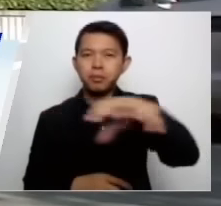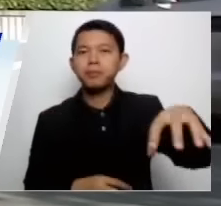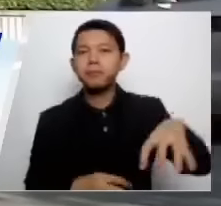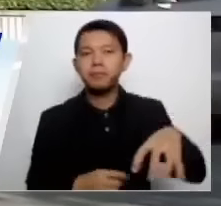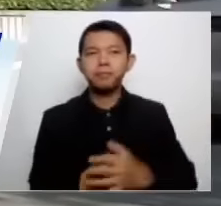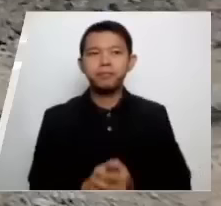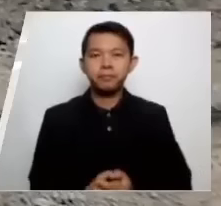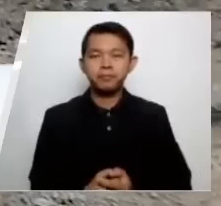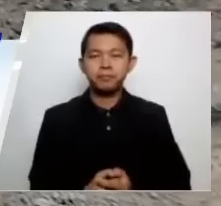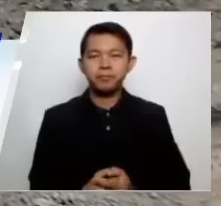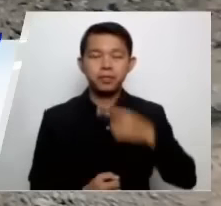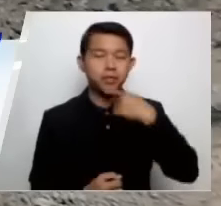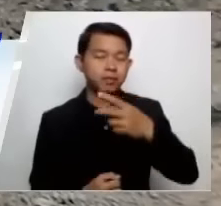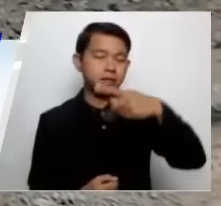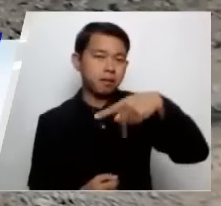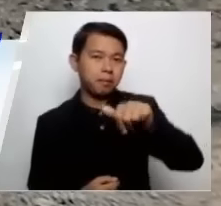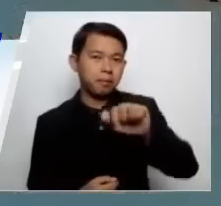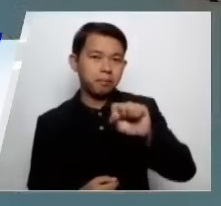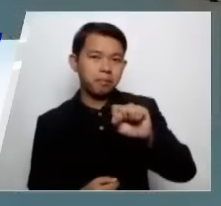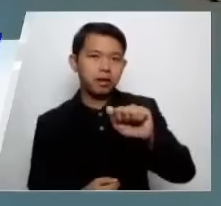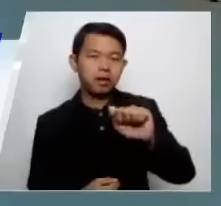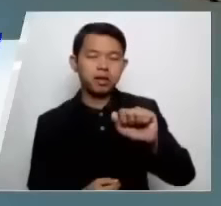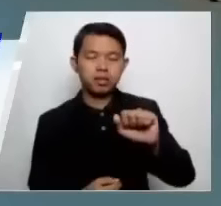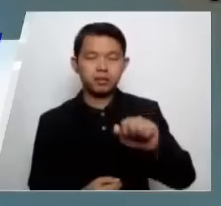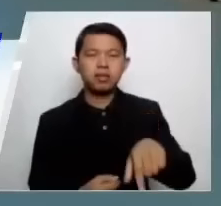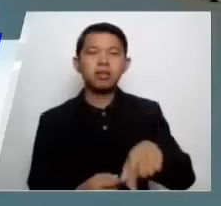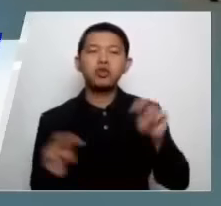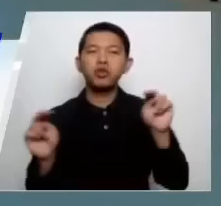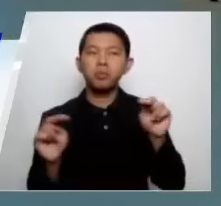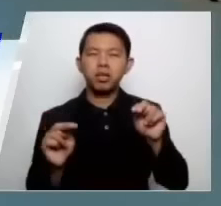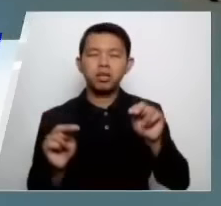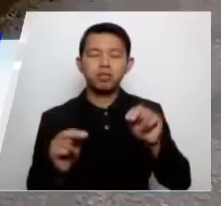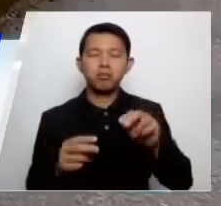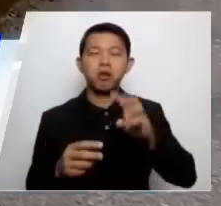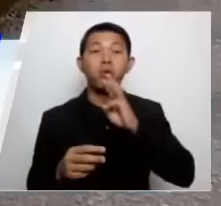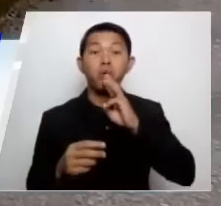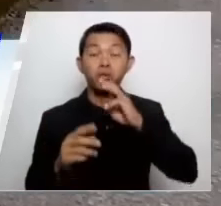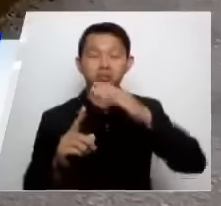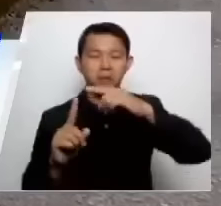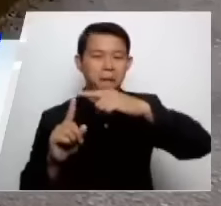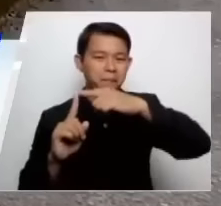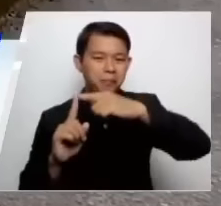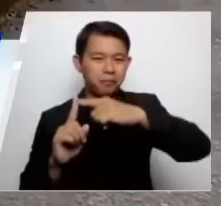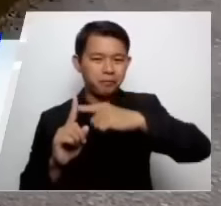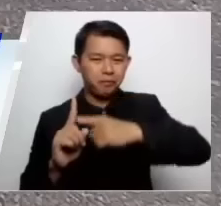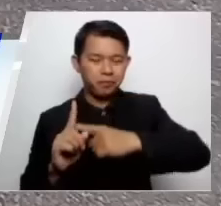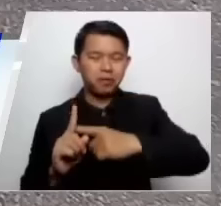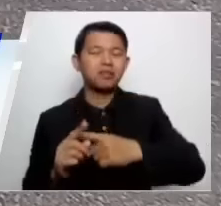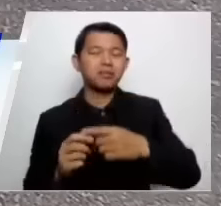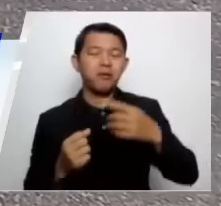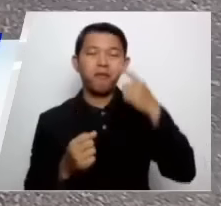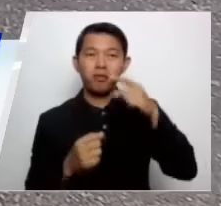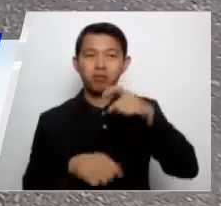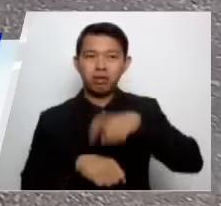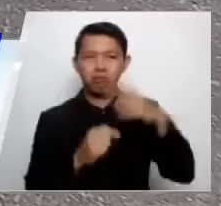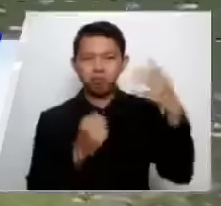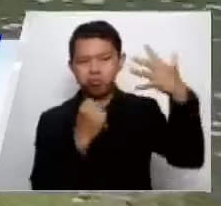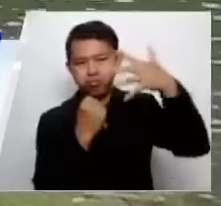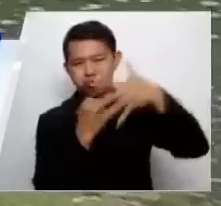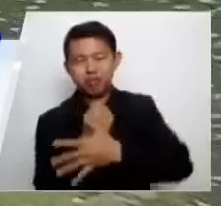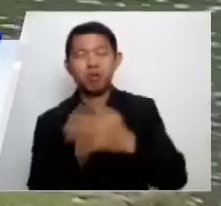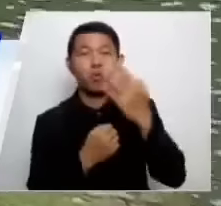na maituturing ang pagbaba ng level ng tubig sa mga dam kung panahon ng amihan kung kailan konti lang ang ulan. Pababa rin ang level ng